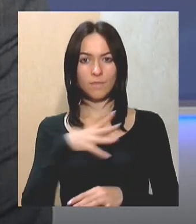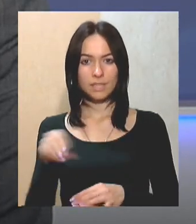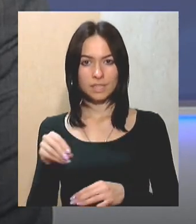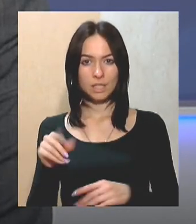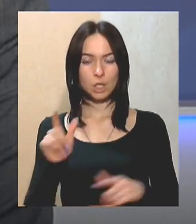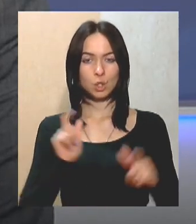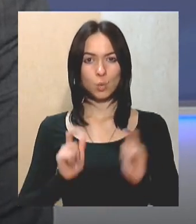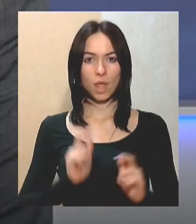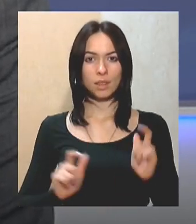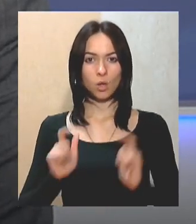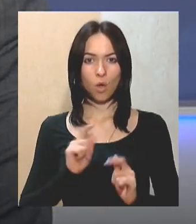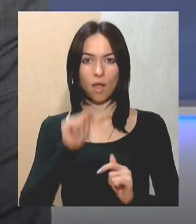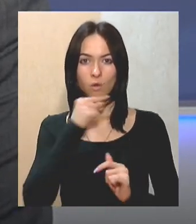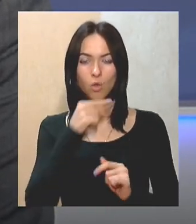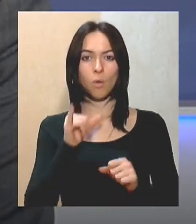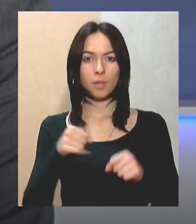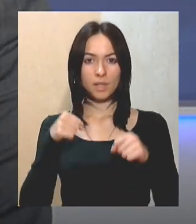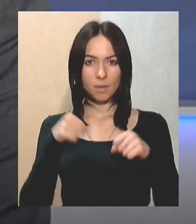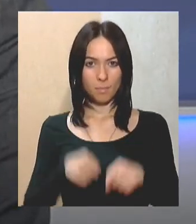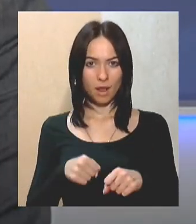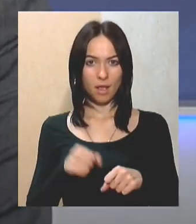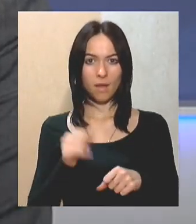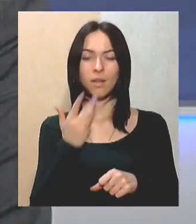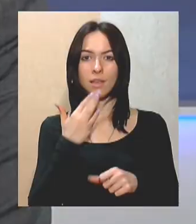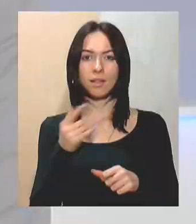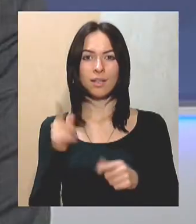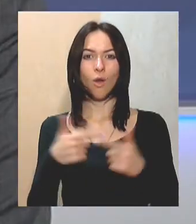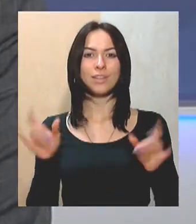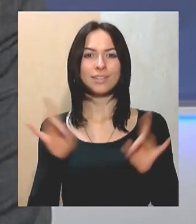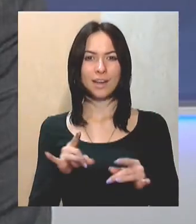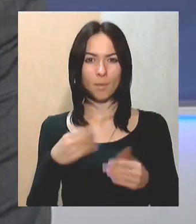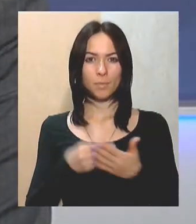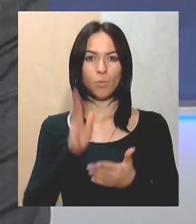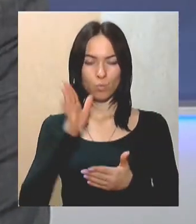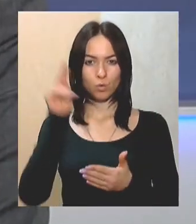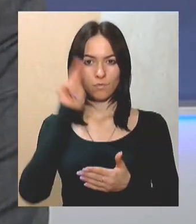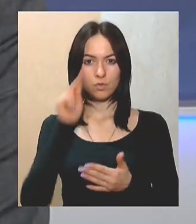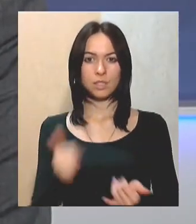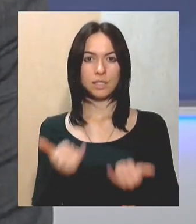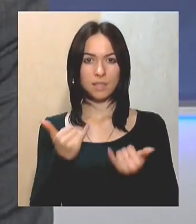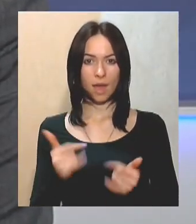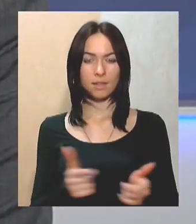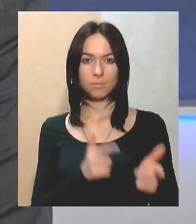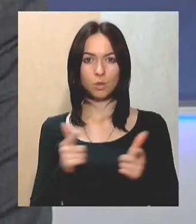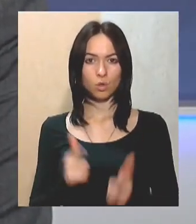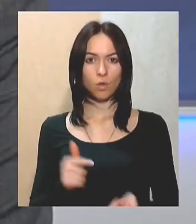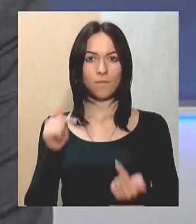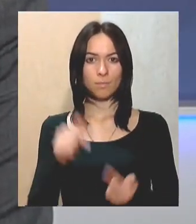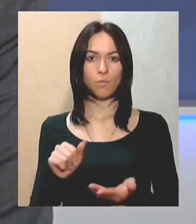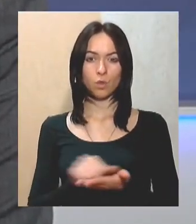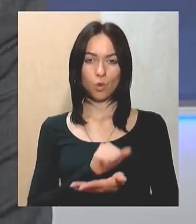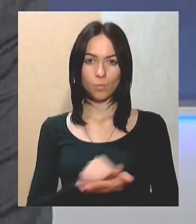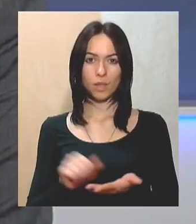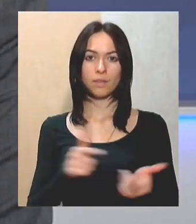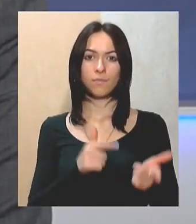права і готельно-ресторанного бізнесу будуть навчатися. Зараз веде підготовка відповідних документів, відповідного